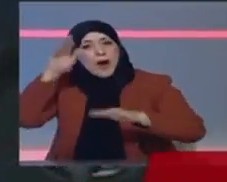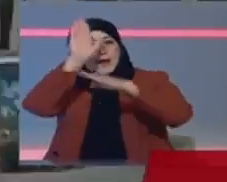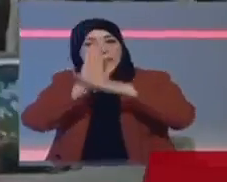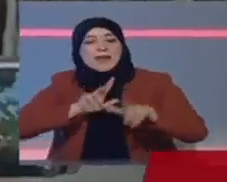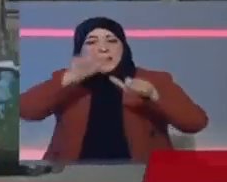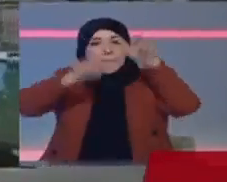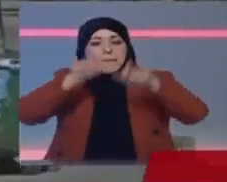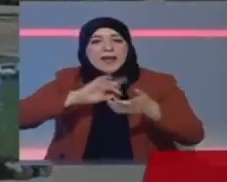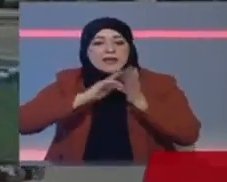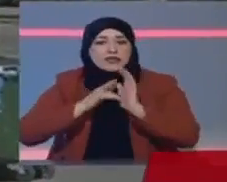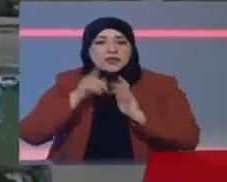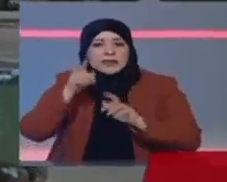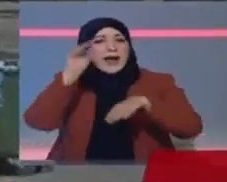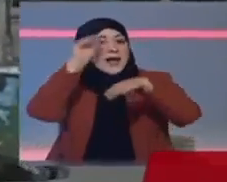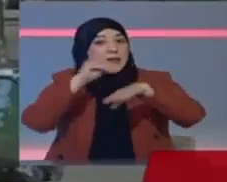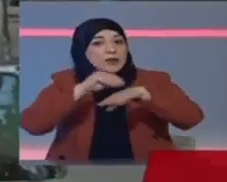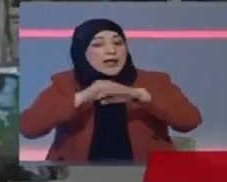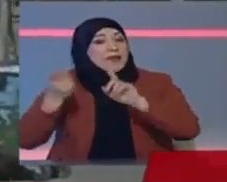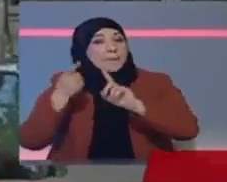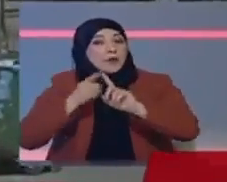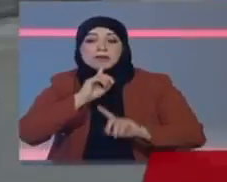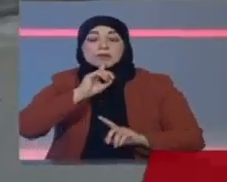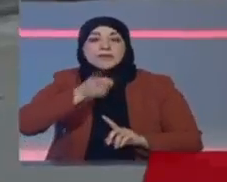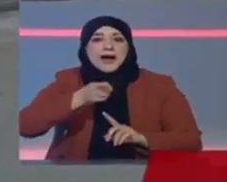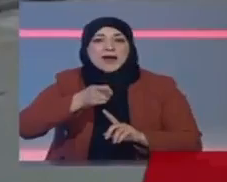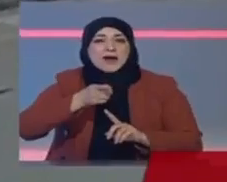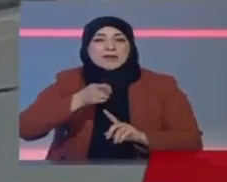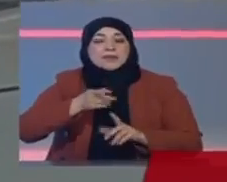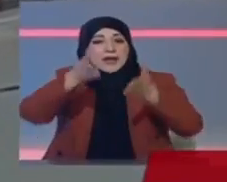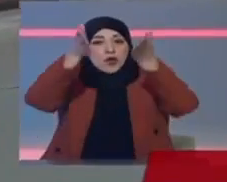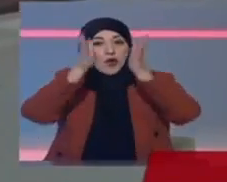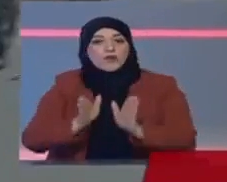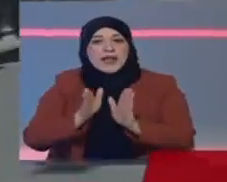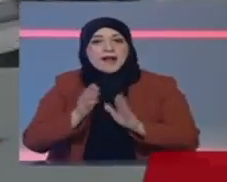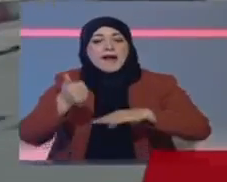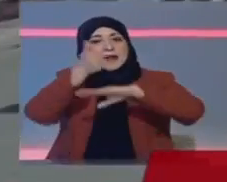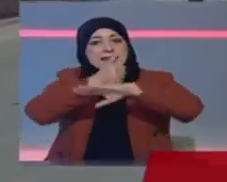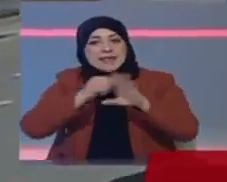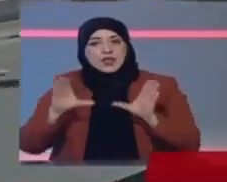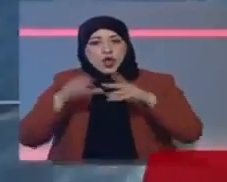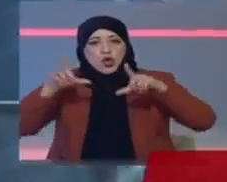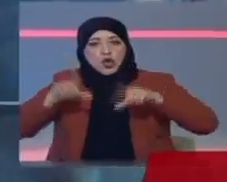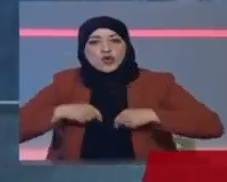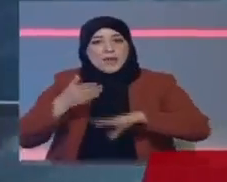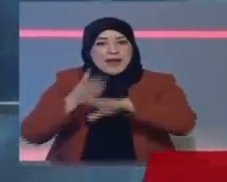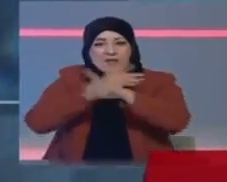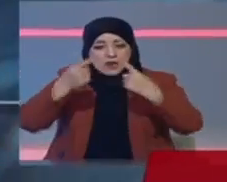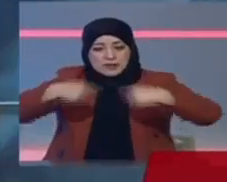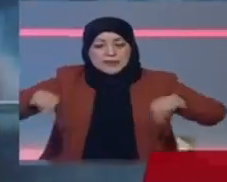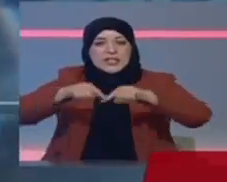هي من بين التوصيات التي تم اقرارها وفق بلاغ صادر عن رئاسه الحكومه خلال جلسه عمل وزاريه